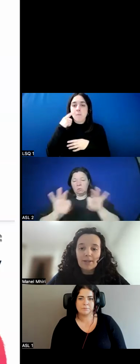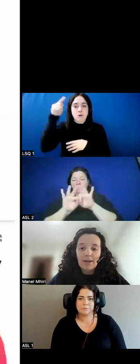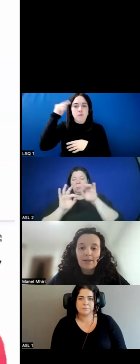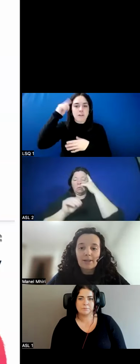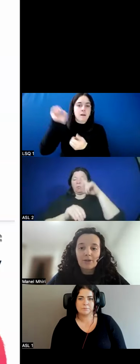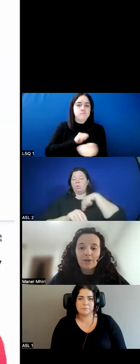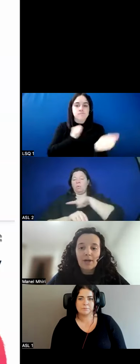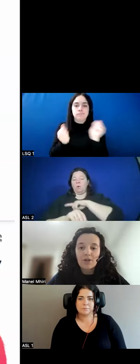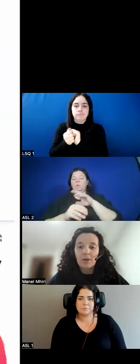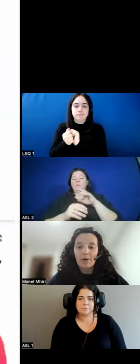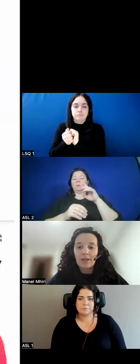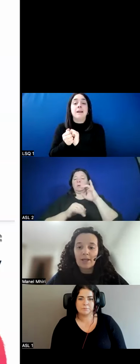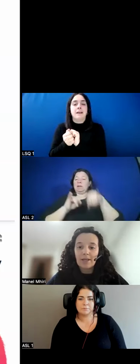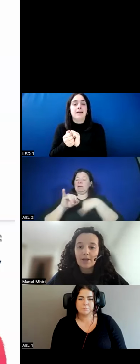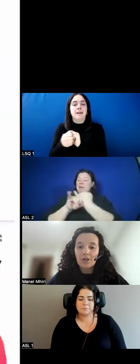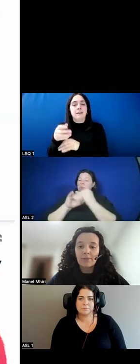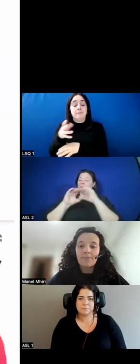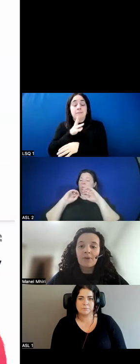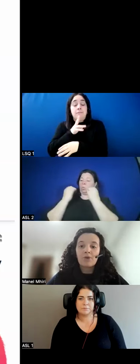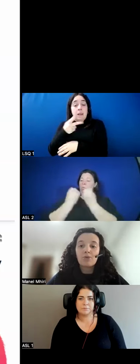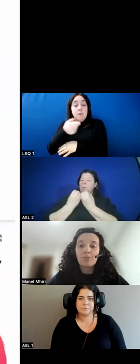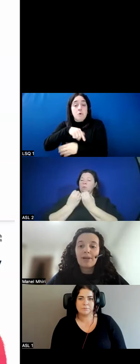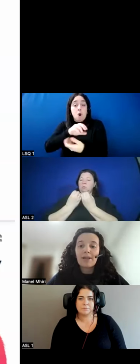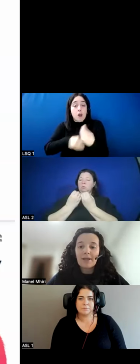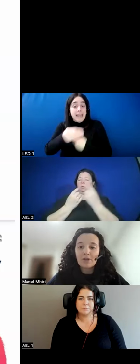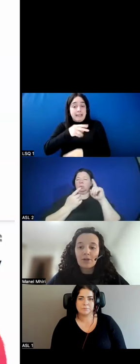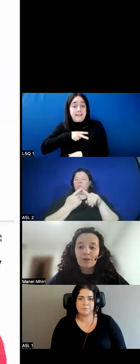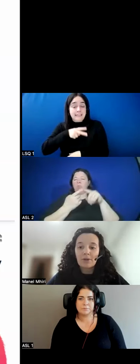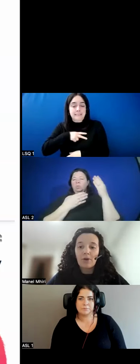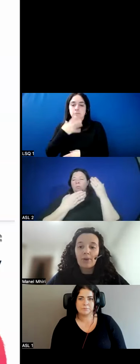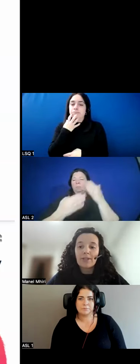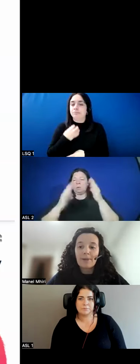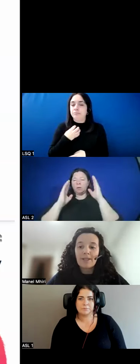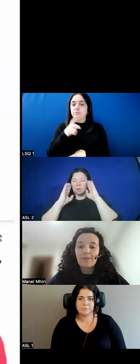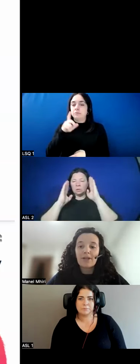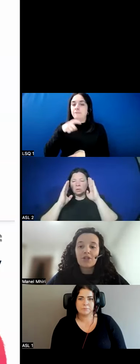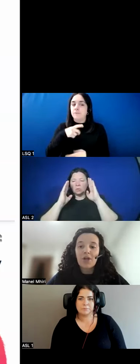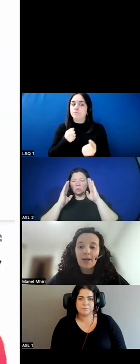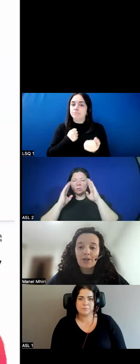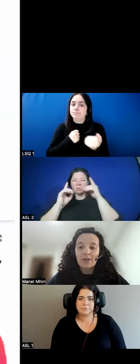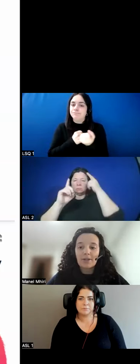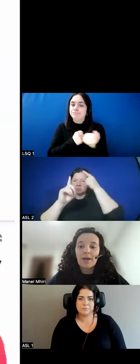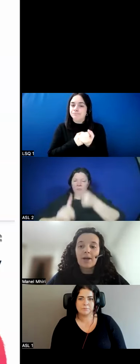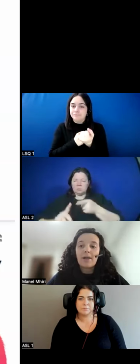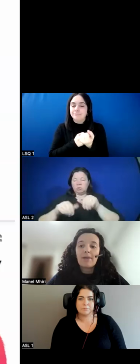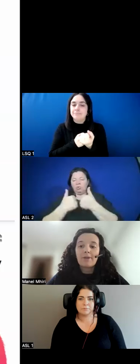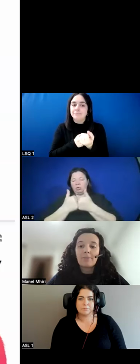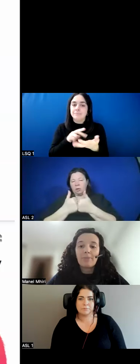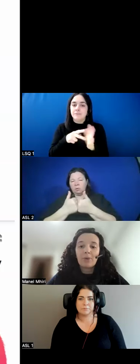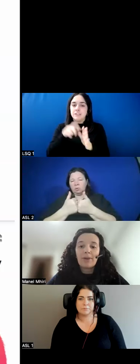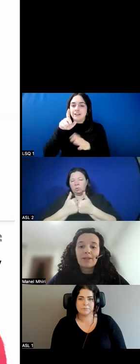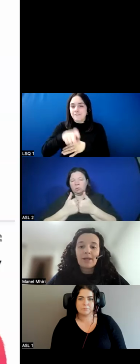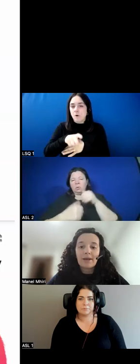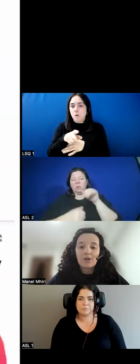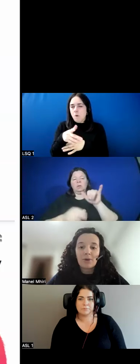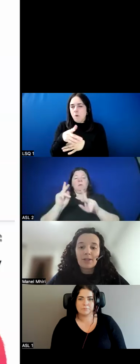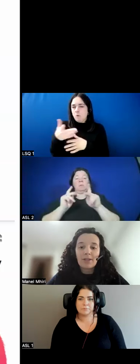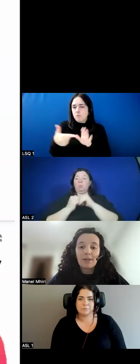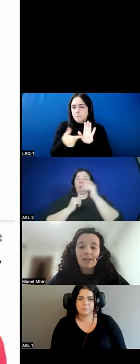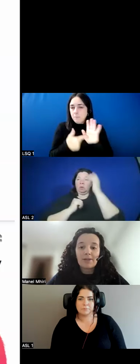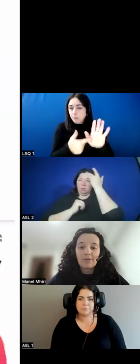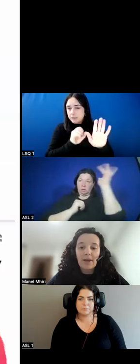C'est la raison pour laquelle c'était important pour nous, en tant qu'organisation internationale, de mettre en avant les défis